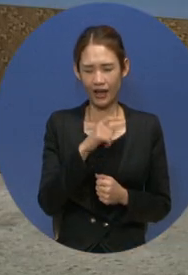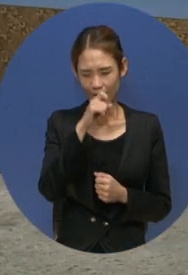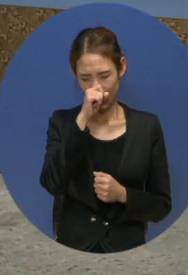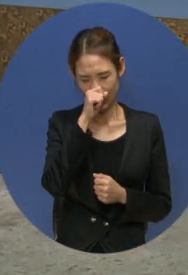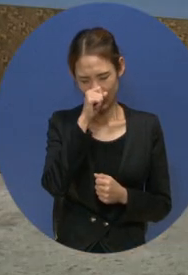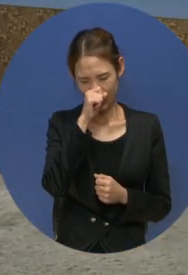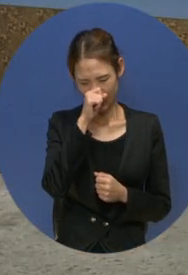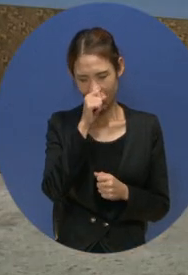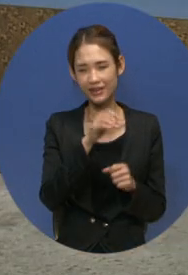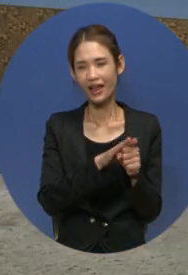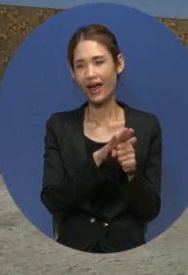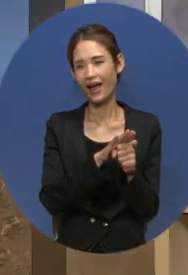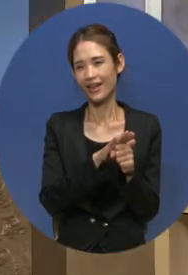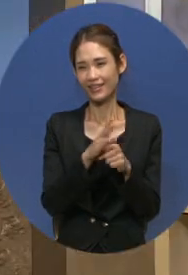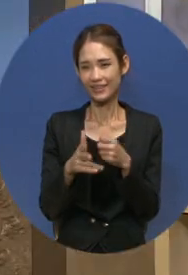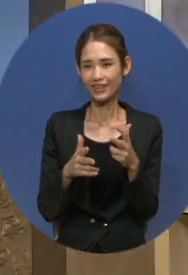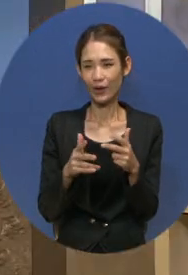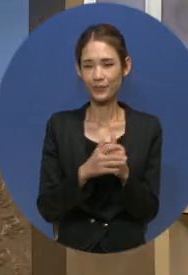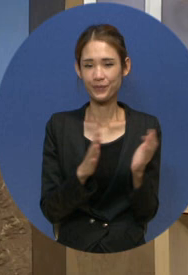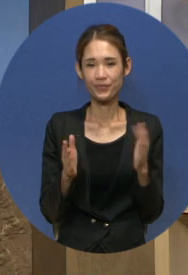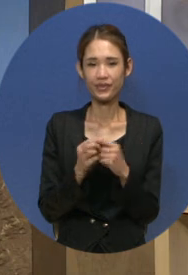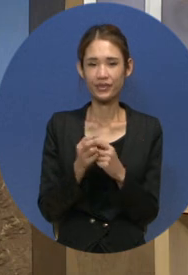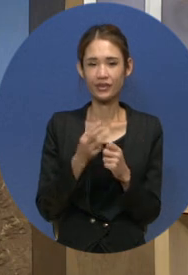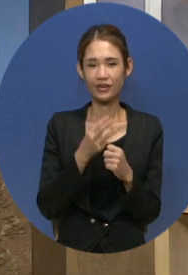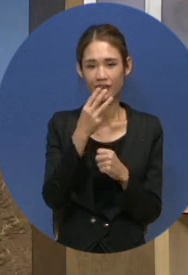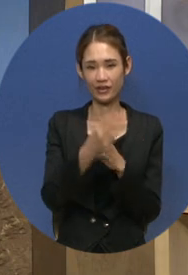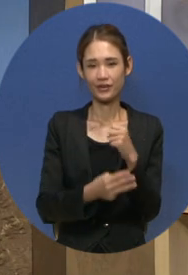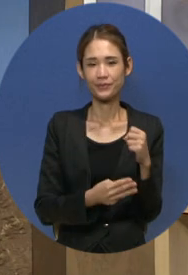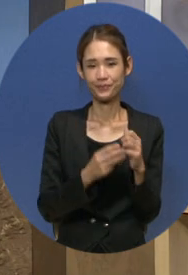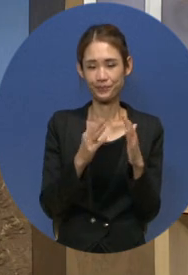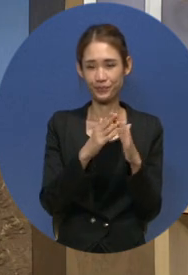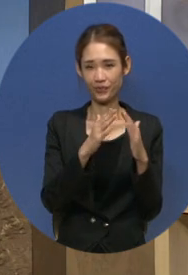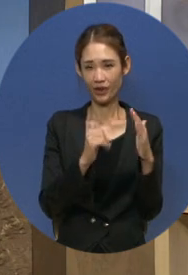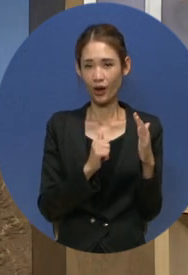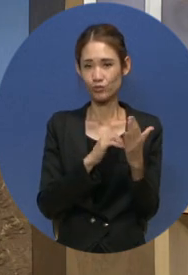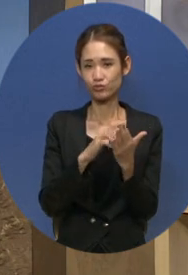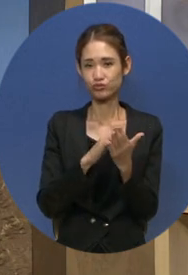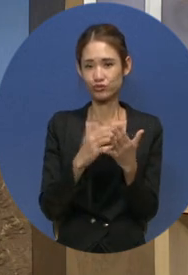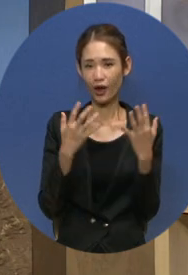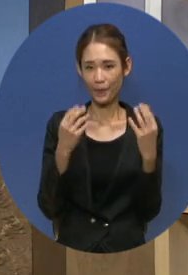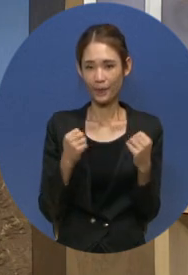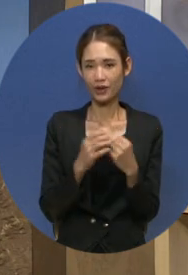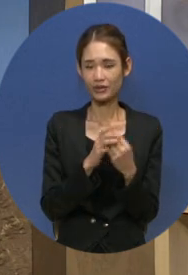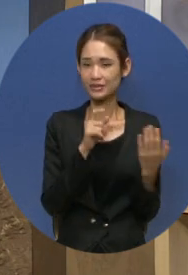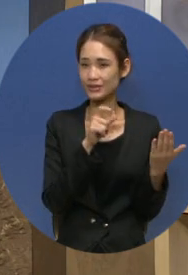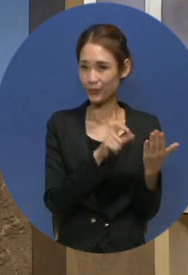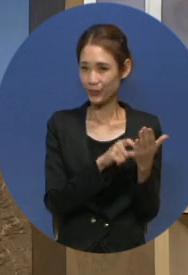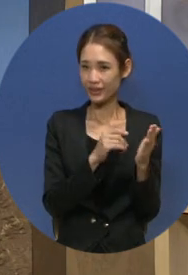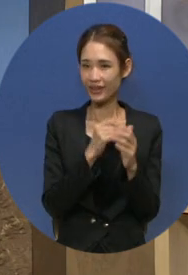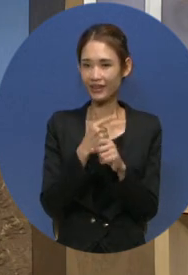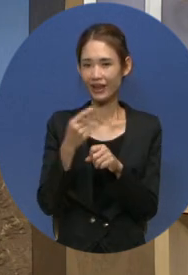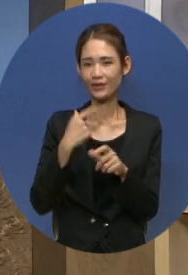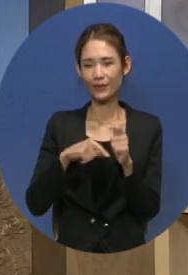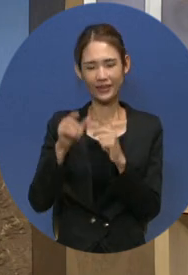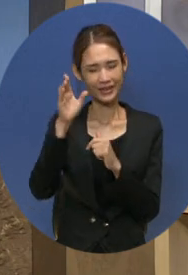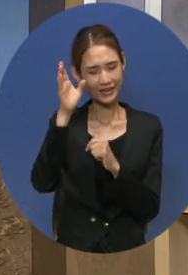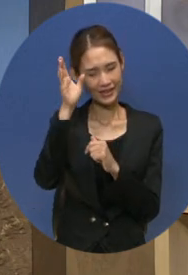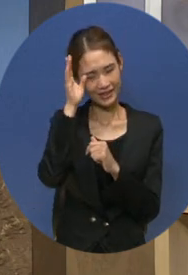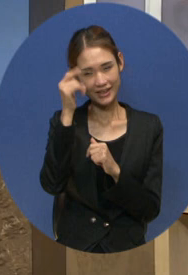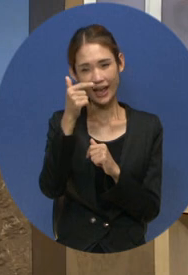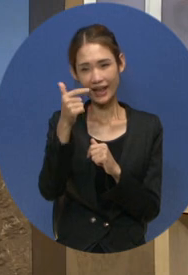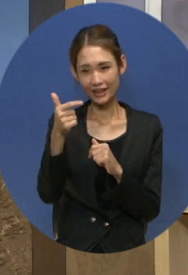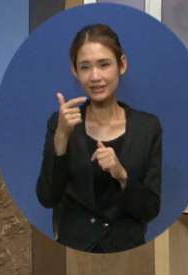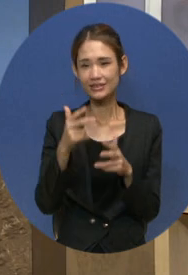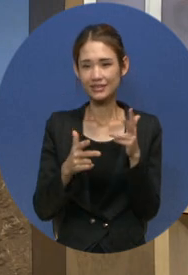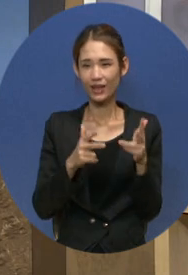사업입니다. 예. 예. 근데 이제 3년째 가장 많은 방문객 수를 기록했다시피 예. 또 내년이 더 기대되는 그런 예.